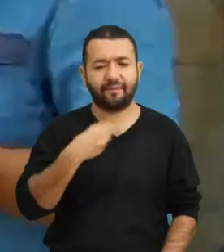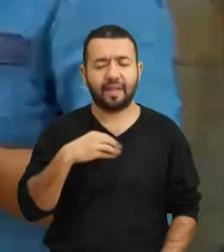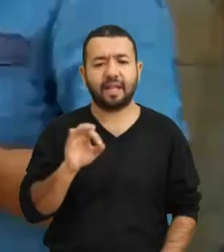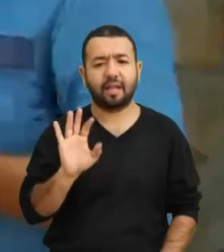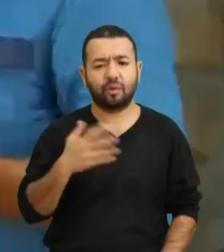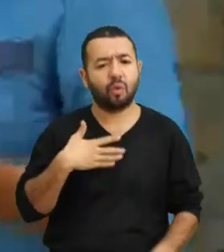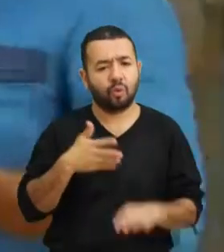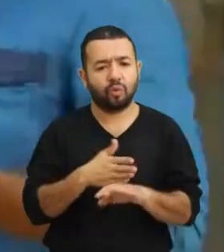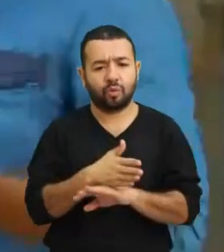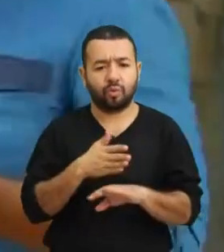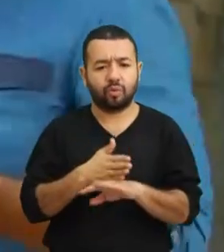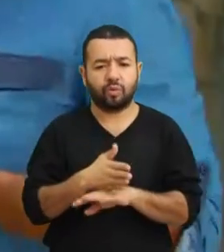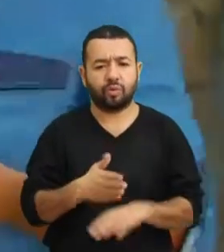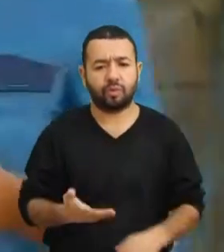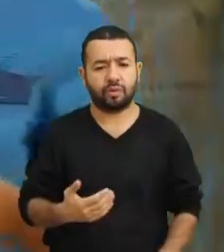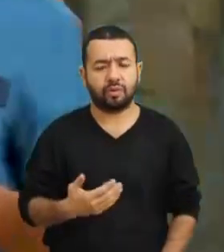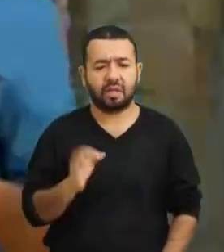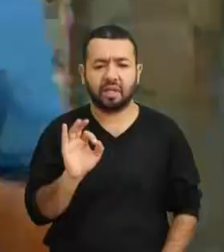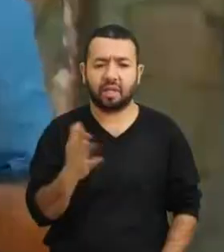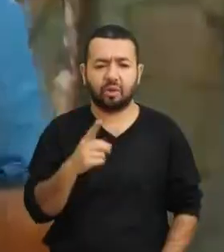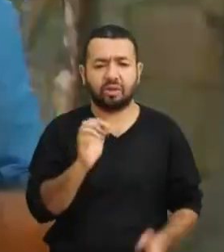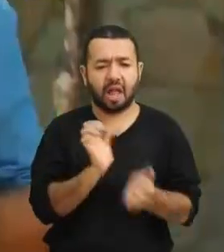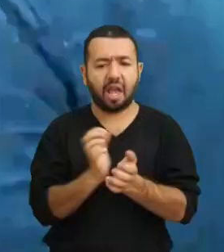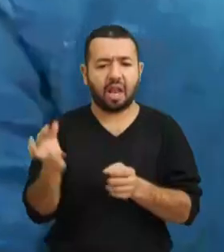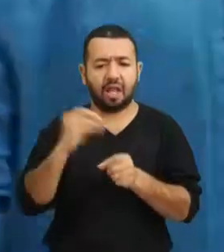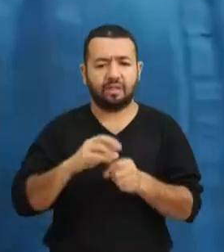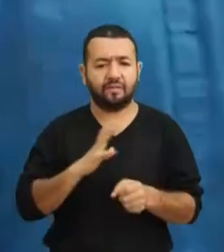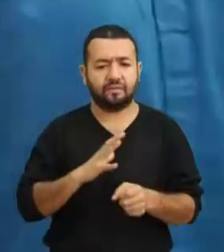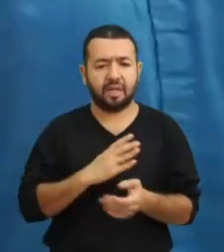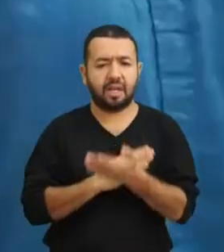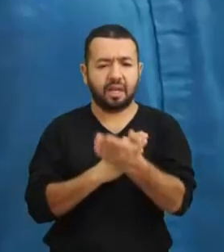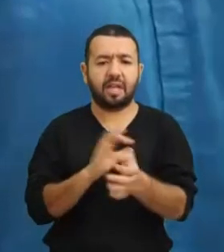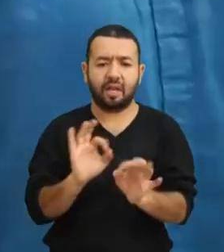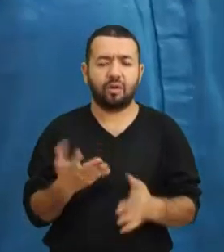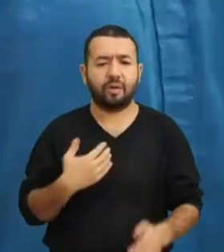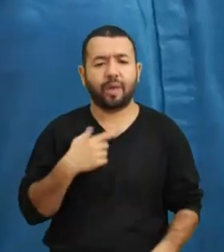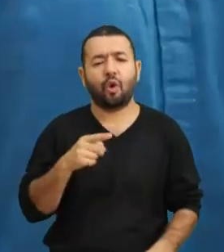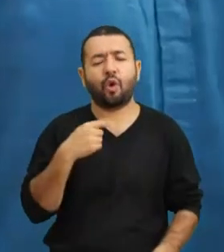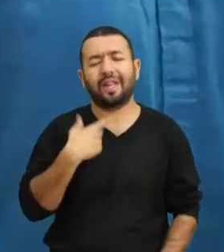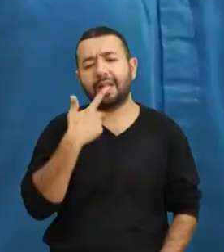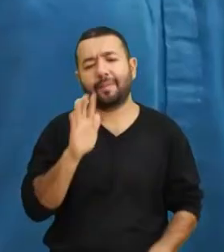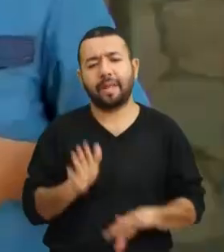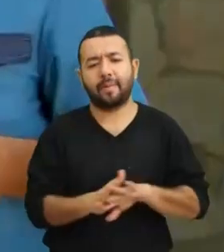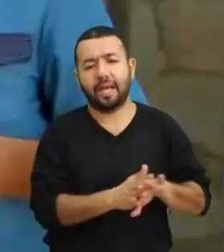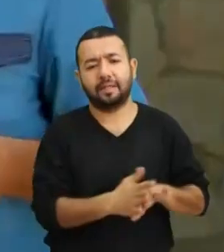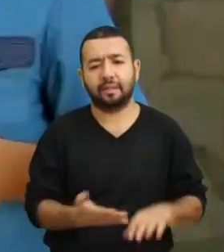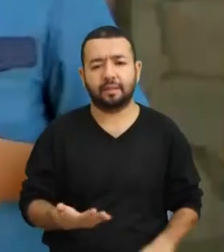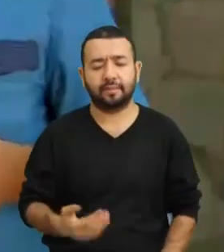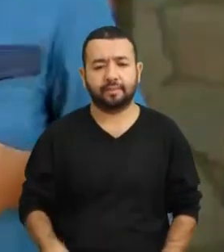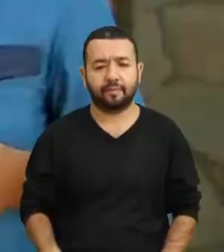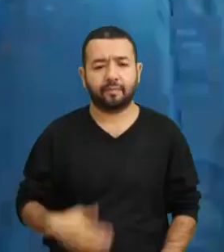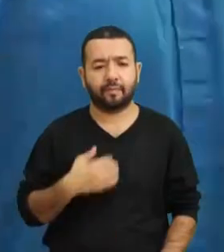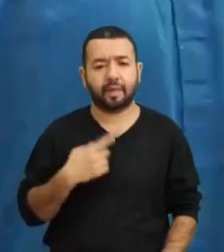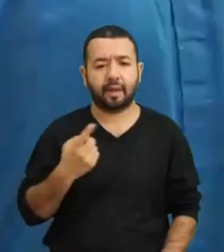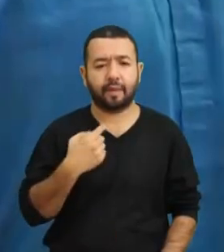mu? Doğru söylüyorsun Şükrü. Ne gerek var ya? Sen aileden sayılırsın. O açıdan demeyeyim ki. Yani... O açıdan demeyeyim ki. Yani şey